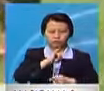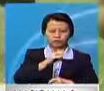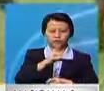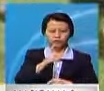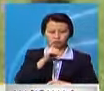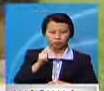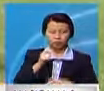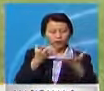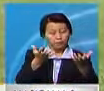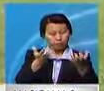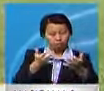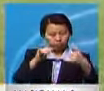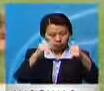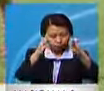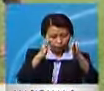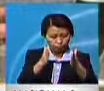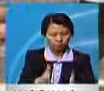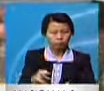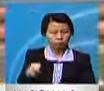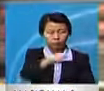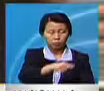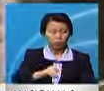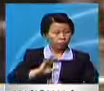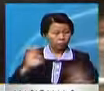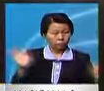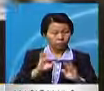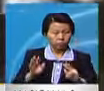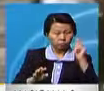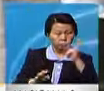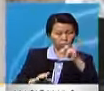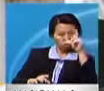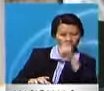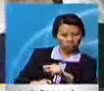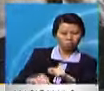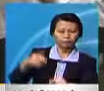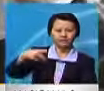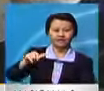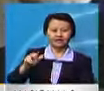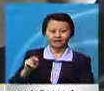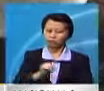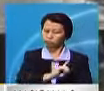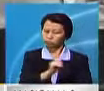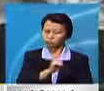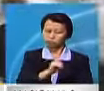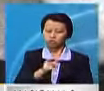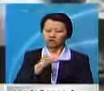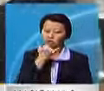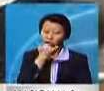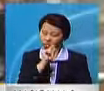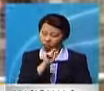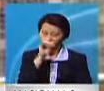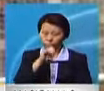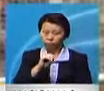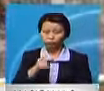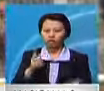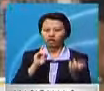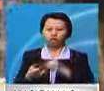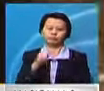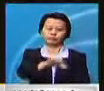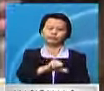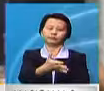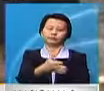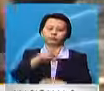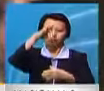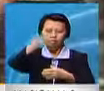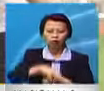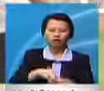Gomez mahu anak-anak buahnya tidak memandang mudah kemampuan PKNS. Kesilapan kecil boleh mengubah rentak dan melemahkan